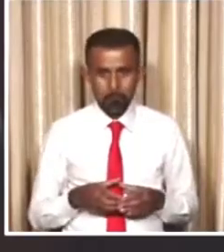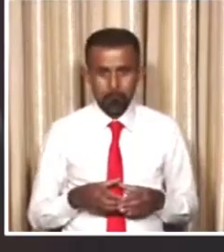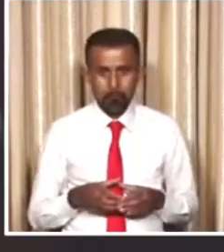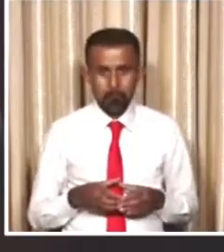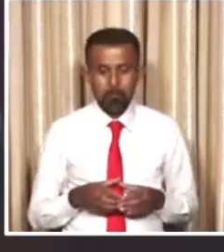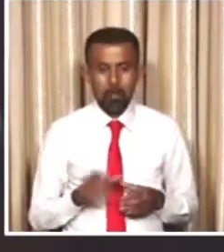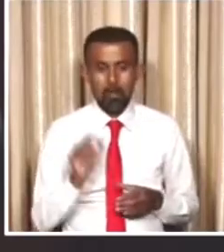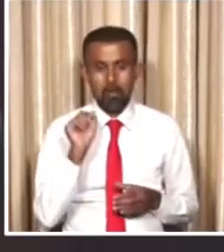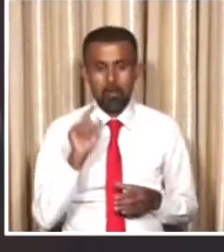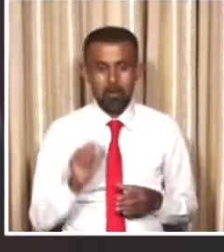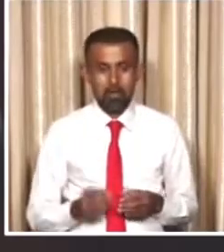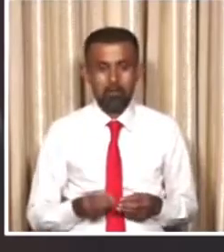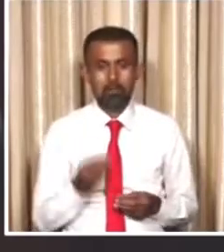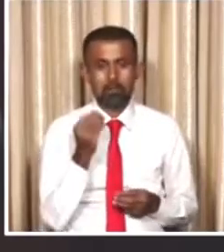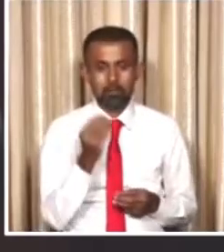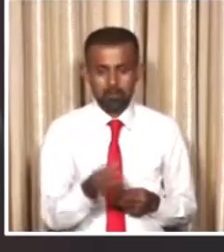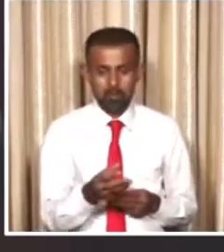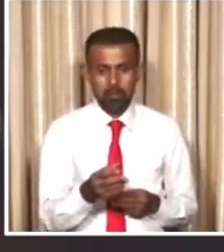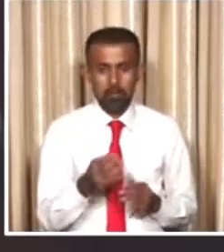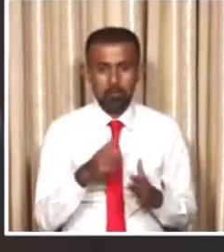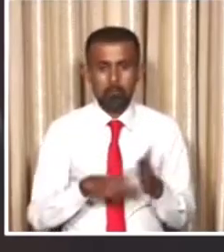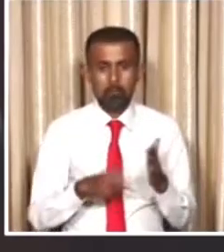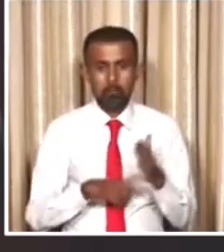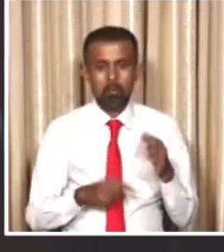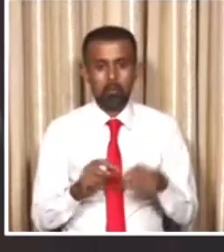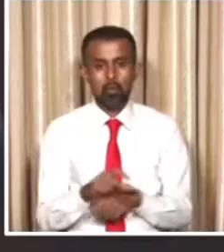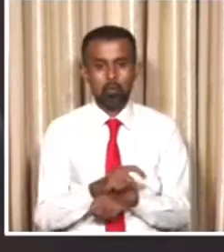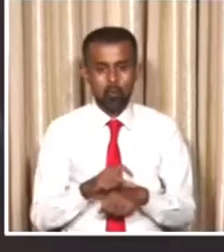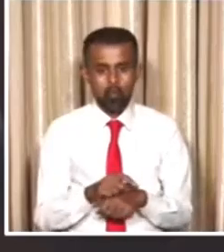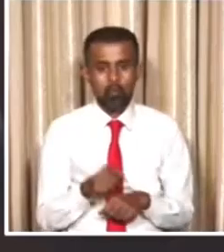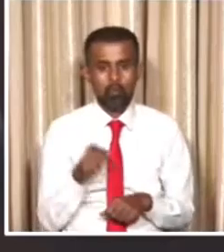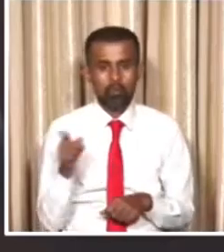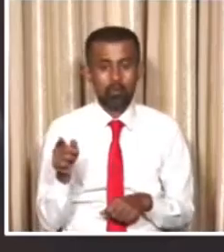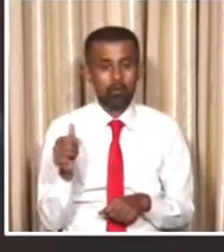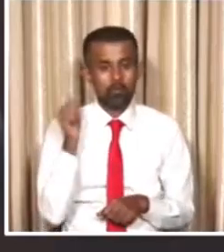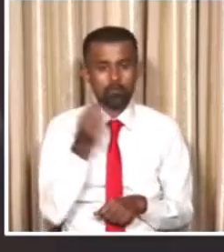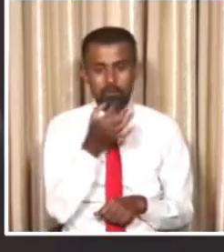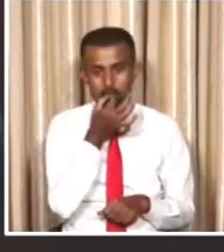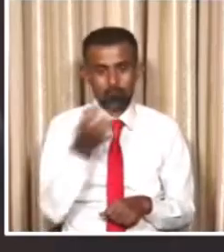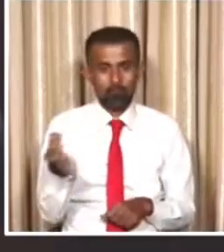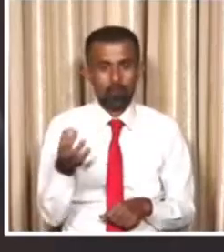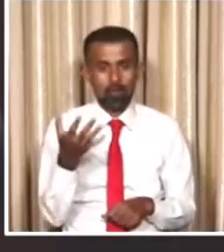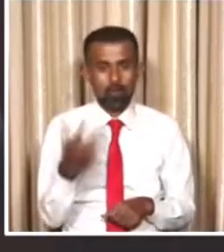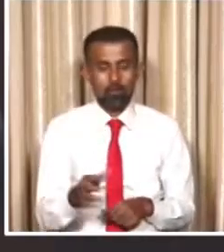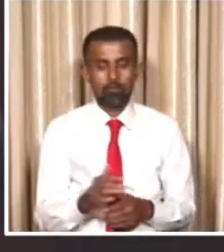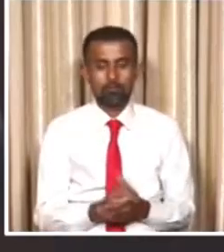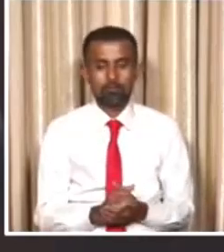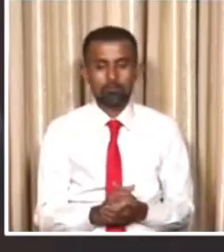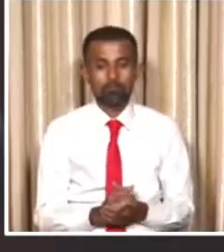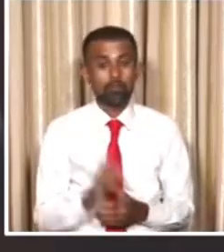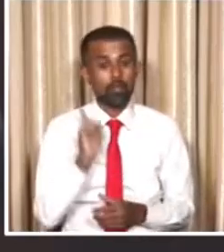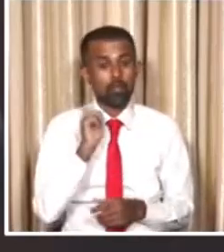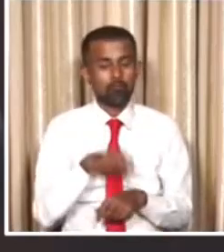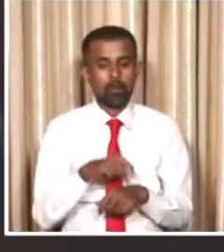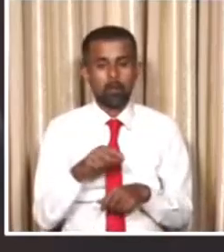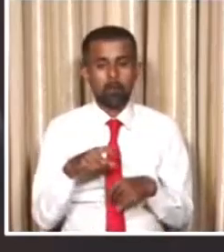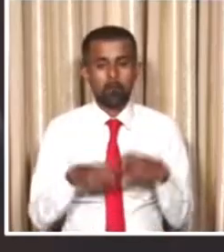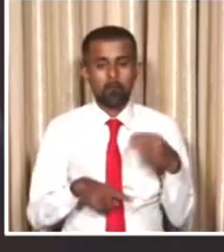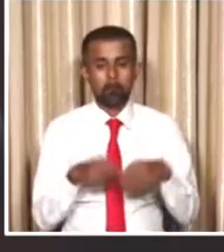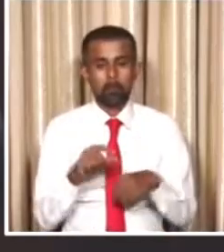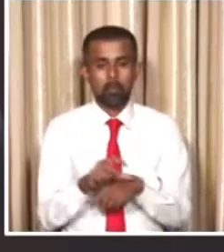පක්ෂයකින් නාම යෝජනා දීලා තියෙන්නේ කියලා මැතිවරණ කොමිසමටත් ඒ වෙලාවේ පැමිණිල්ලක් ඉදිරිපත් කළා. ඒ වෙලාවේ මැතිවරණ